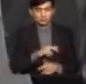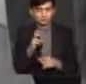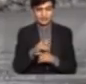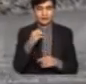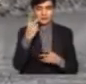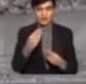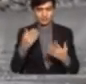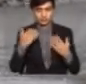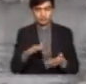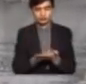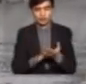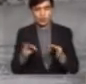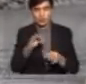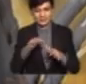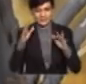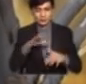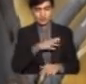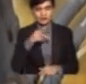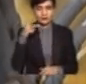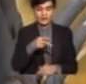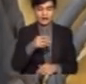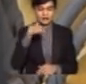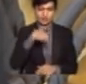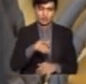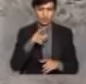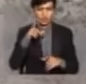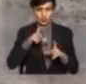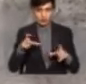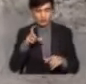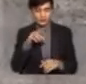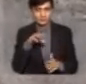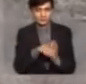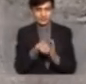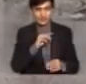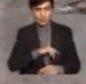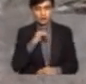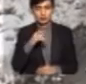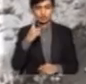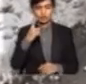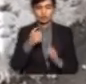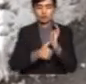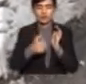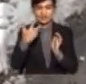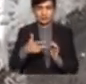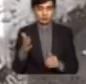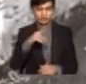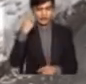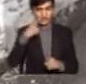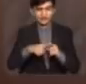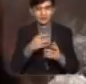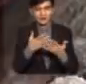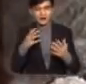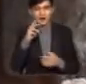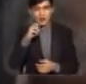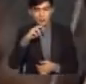сегодня на уборку снега вышла почти 2000 дорожных рабочих и шестьсот тридцать единиц техники общими усилиями вывезено